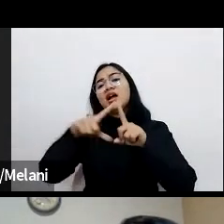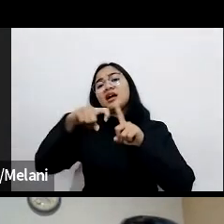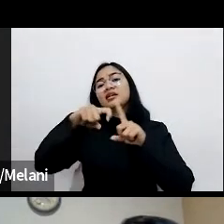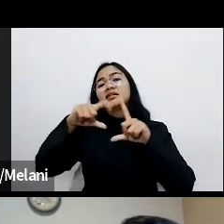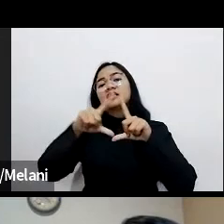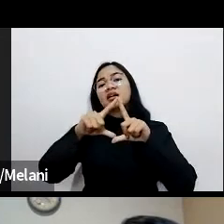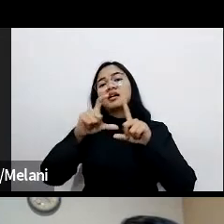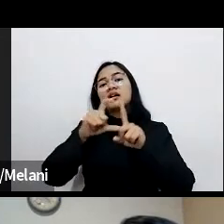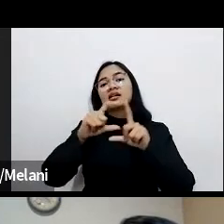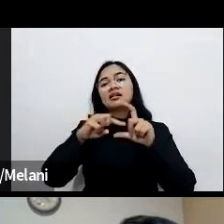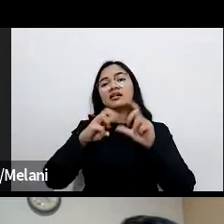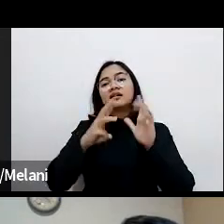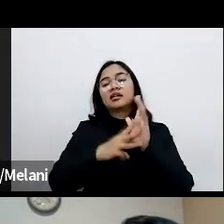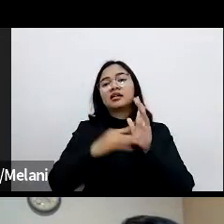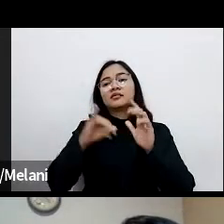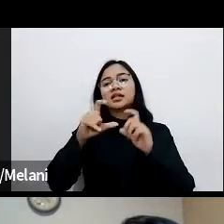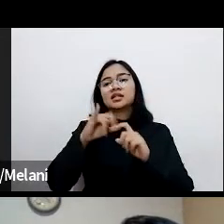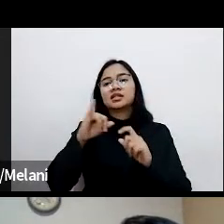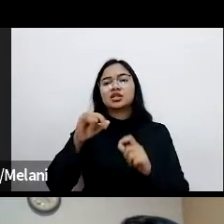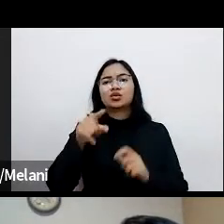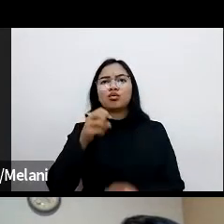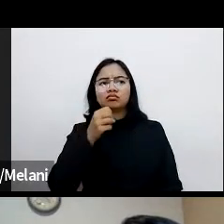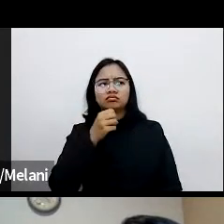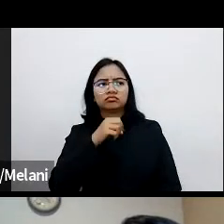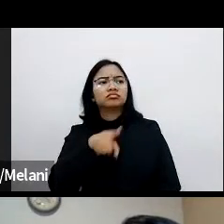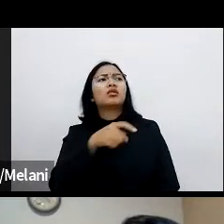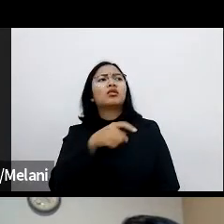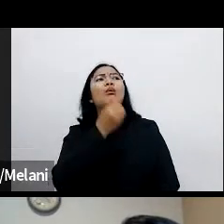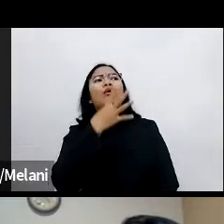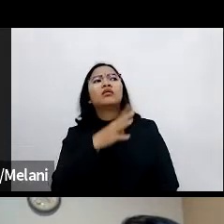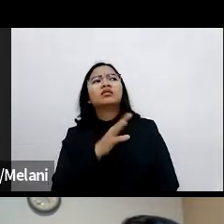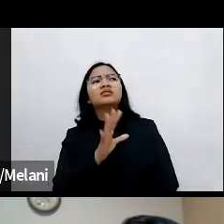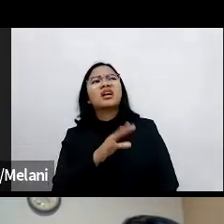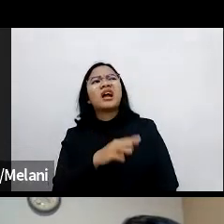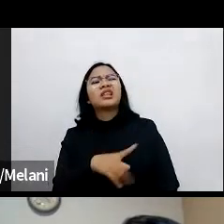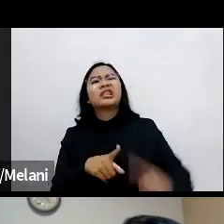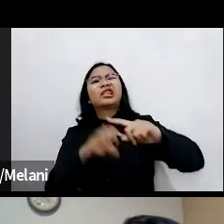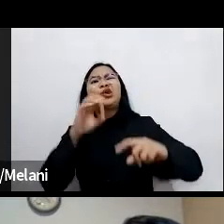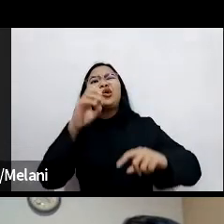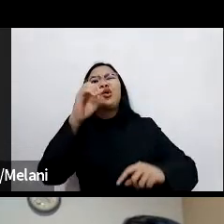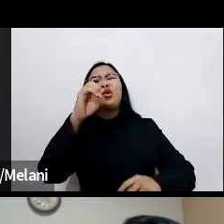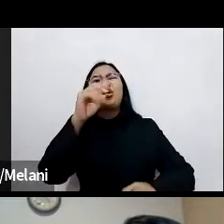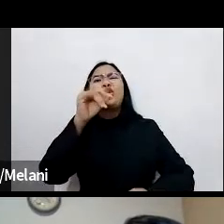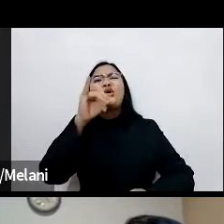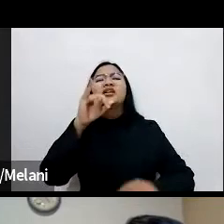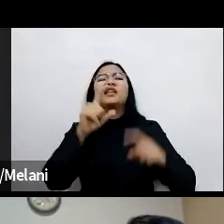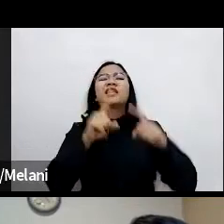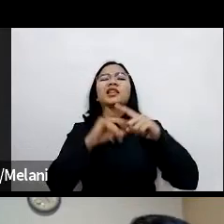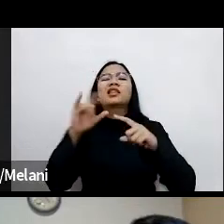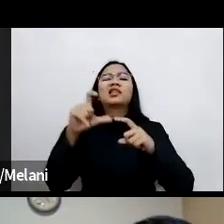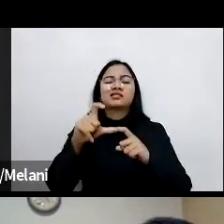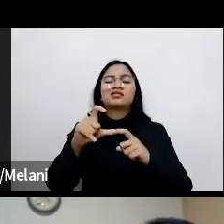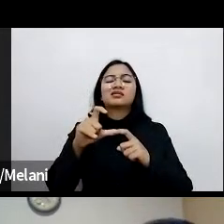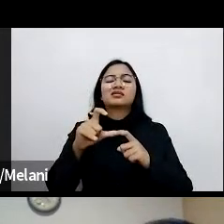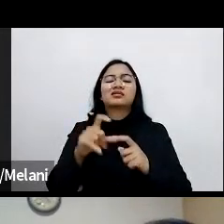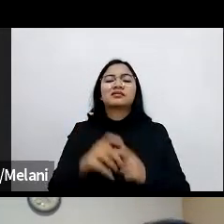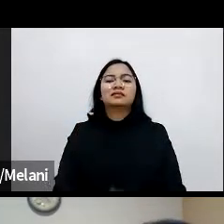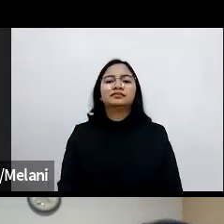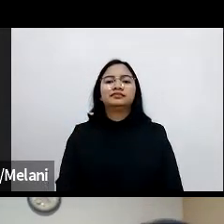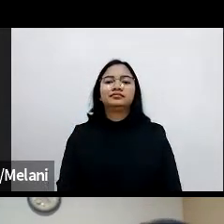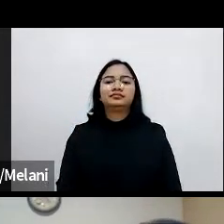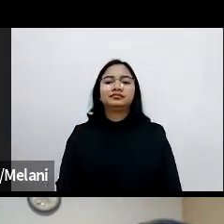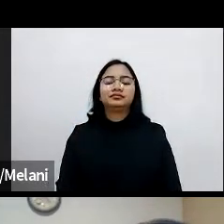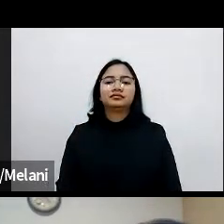jangan terlalu teoritis katanya, karena kami tidak butuh teoritis. Oleh sebab itu saya menanggapinya